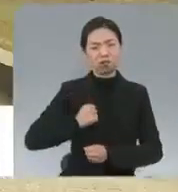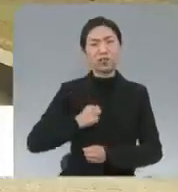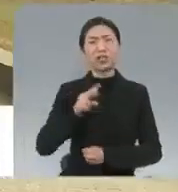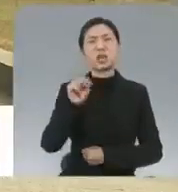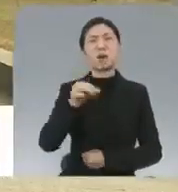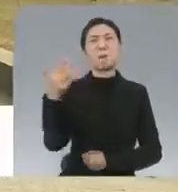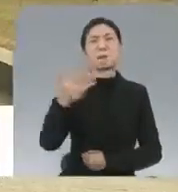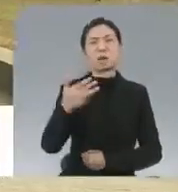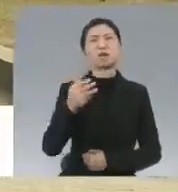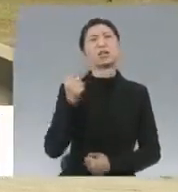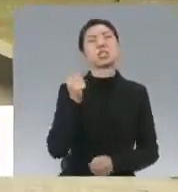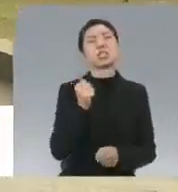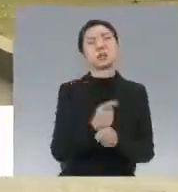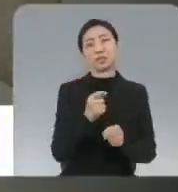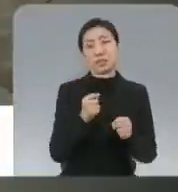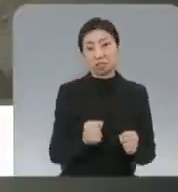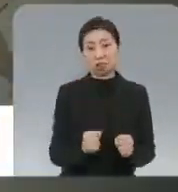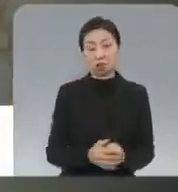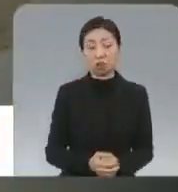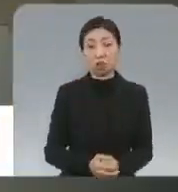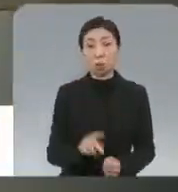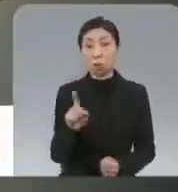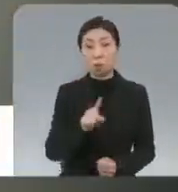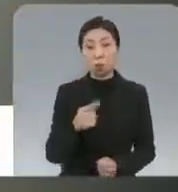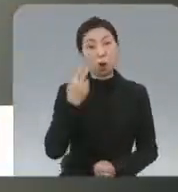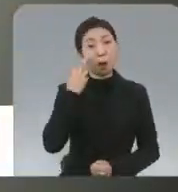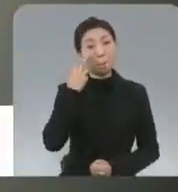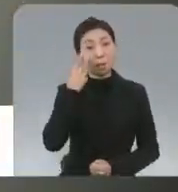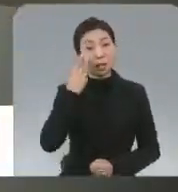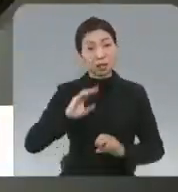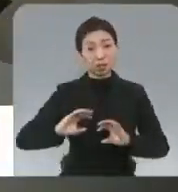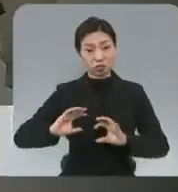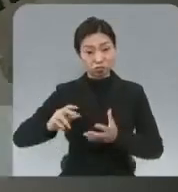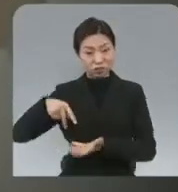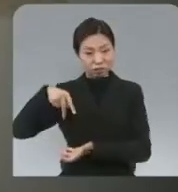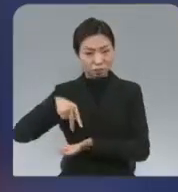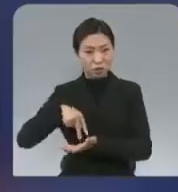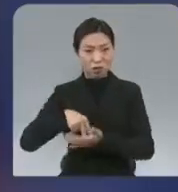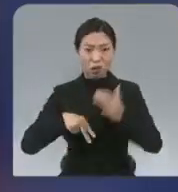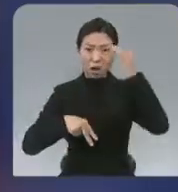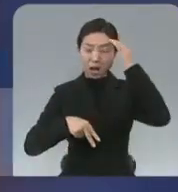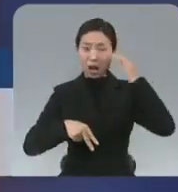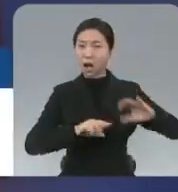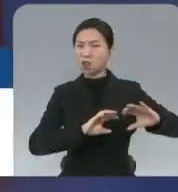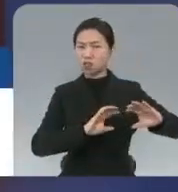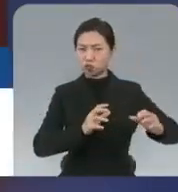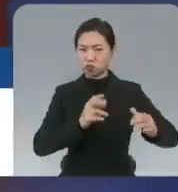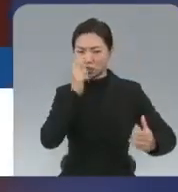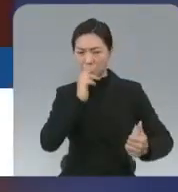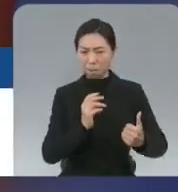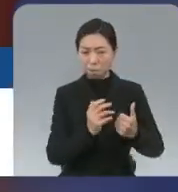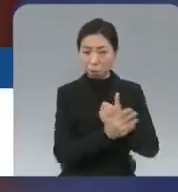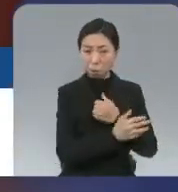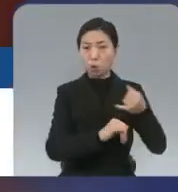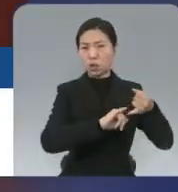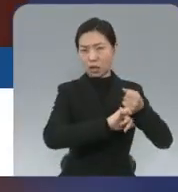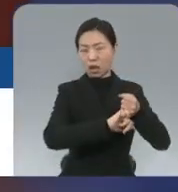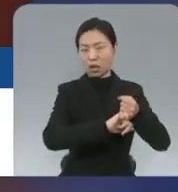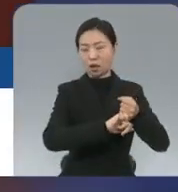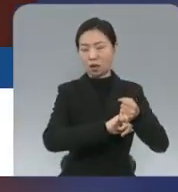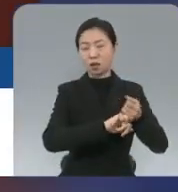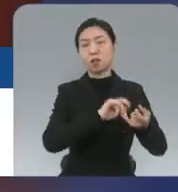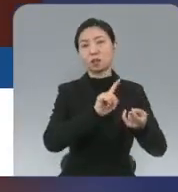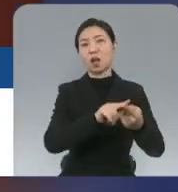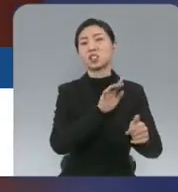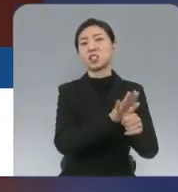interrogé sur la possibilité d'exposer sur la péninsule coréenne des engins militaires de taille tels que des portes avions ou des bombardiers pour faire face aux